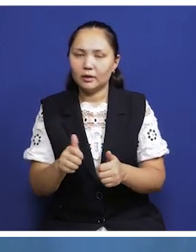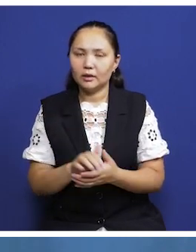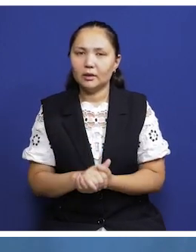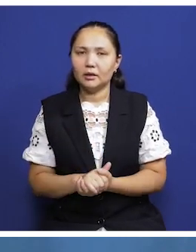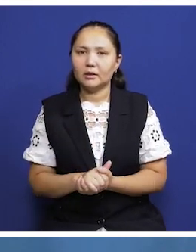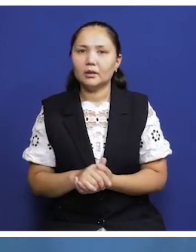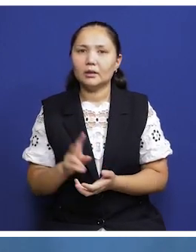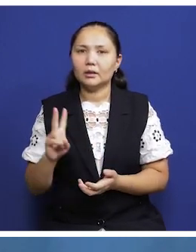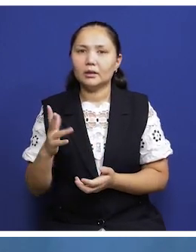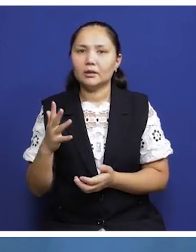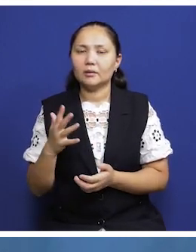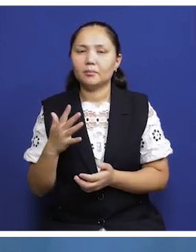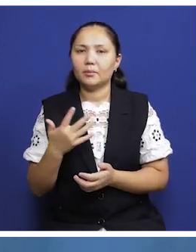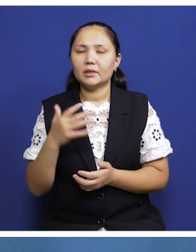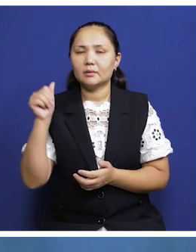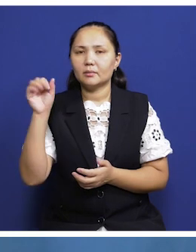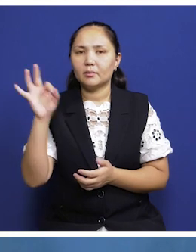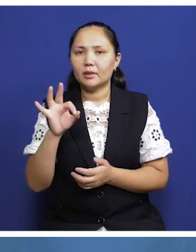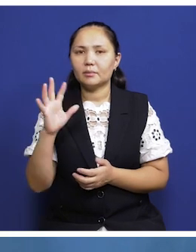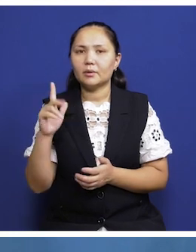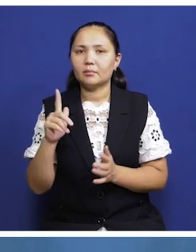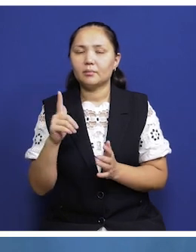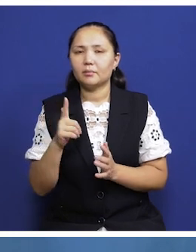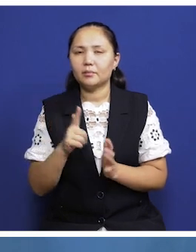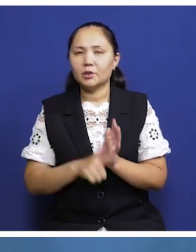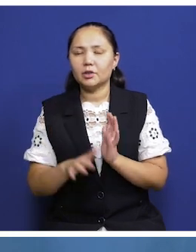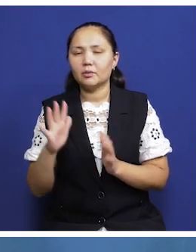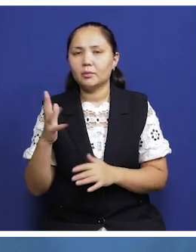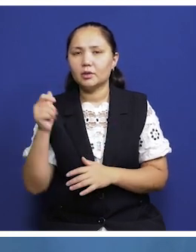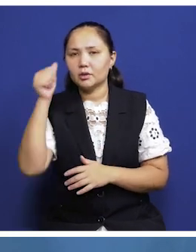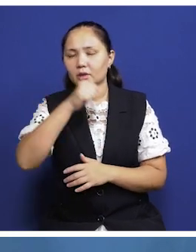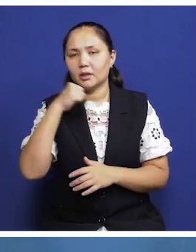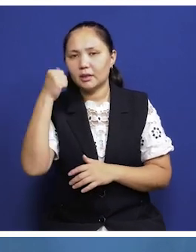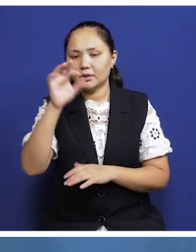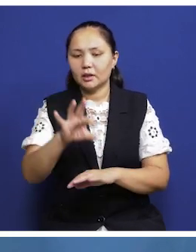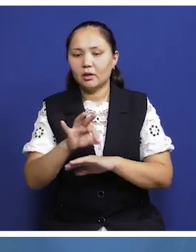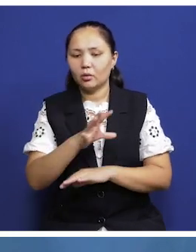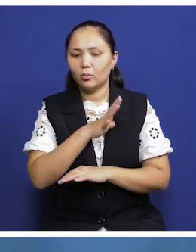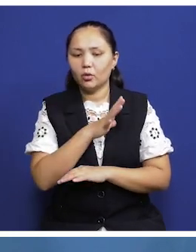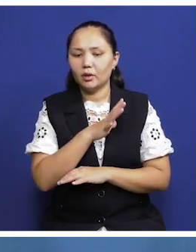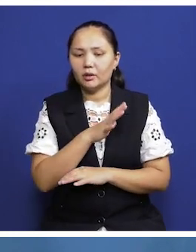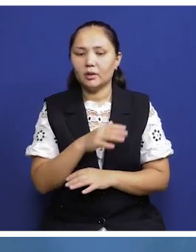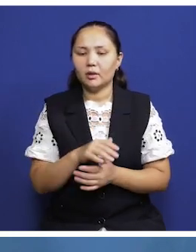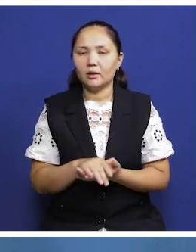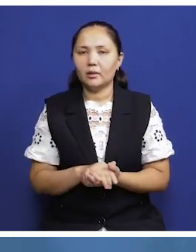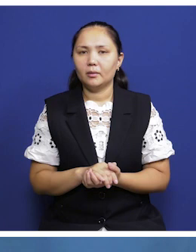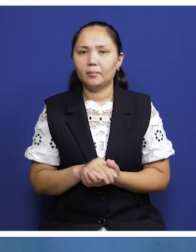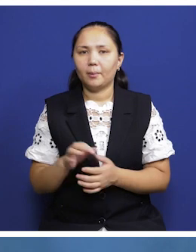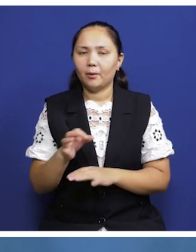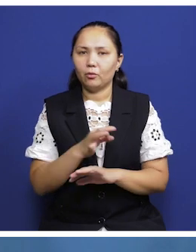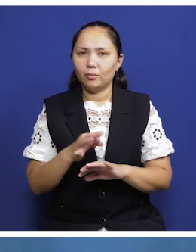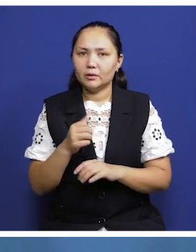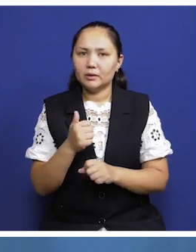bolat. 2,5% ben 5 yıl, 7 yılga deyin alastar. Bu öte ülken mümkünçlük, buğan audan